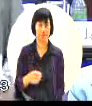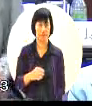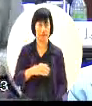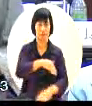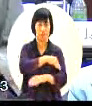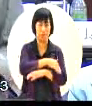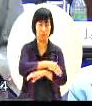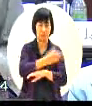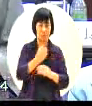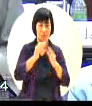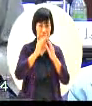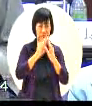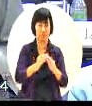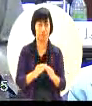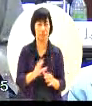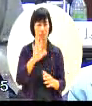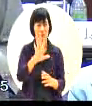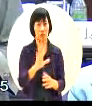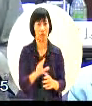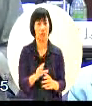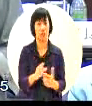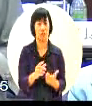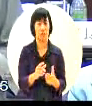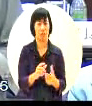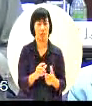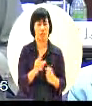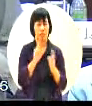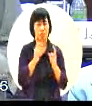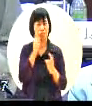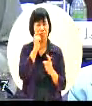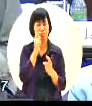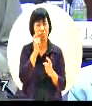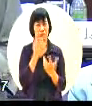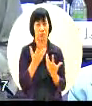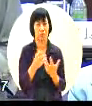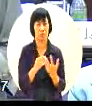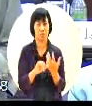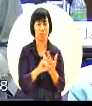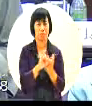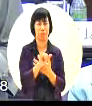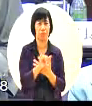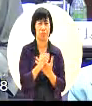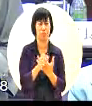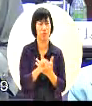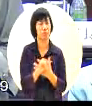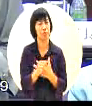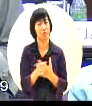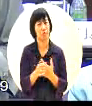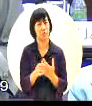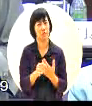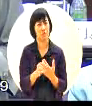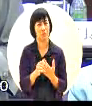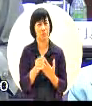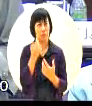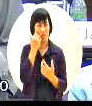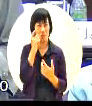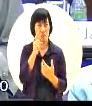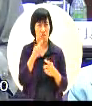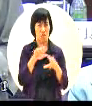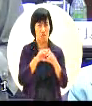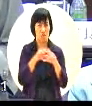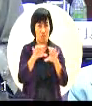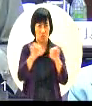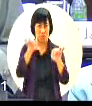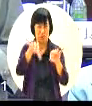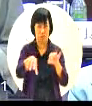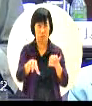府拢真无爱去处理古王的迁徙，啊，因为这个部分